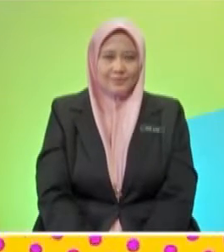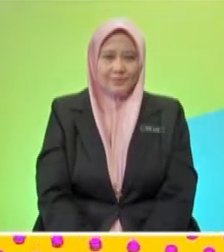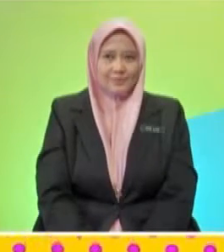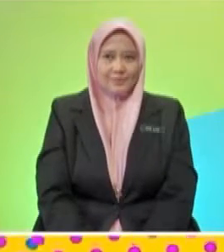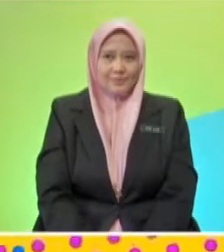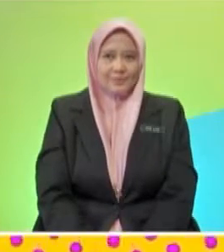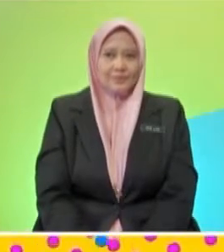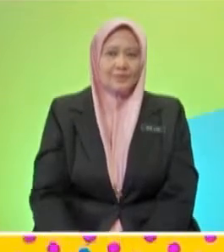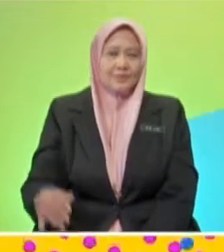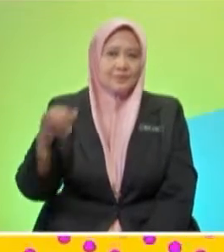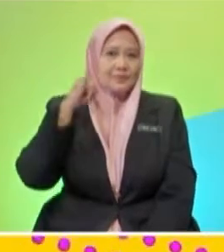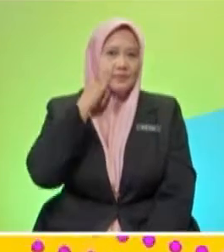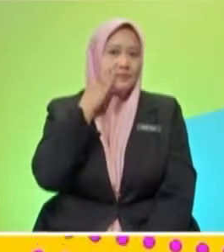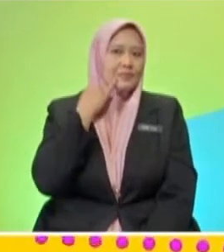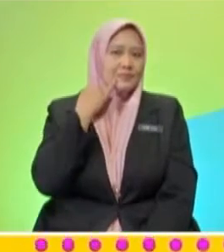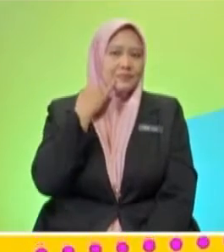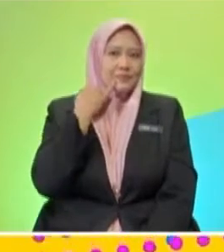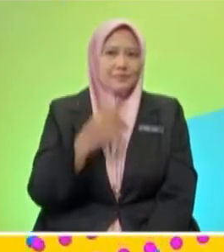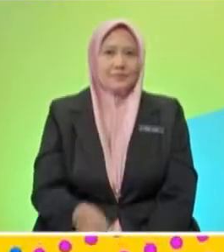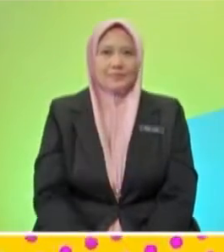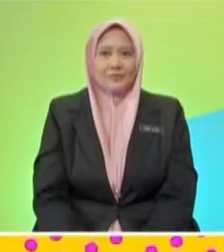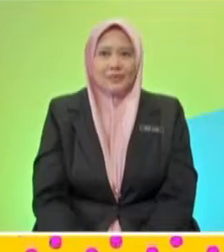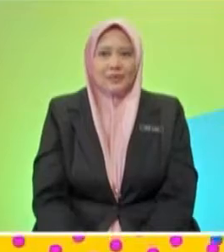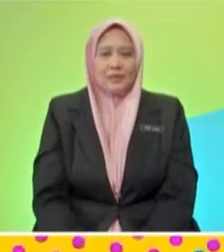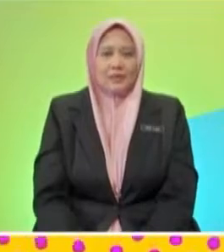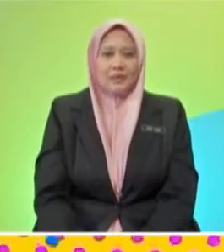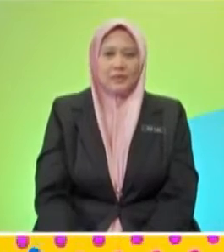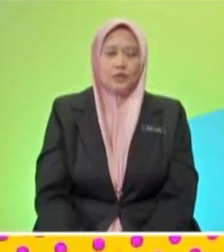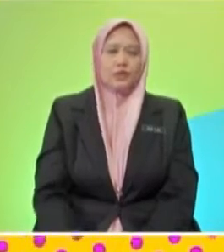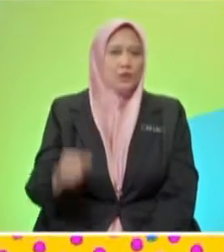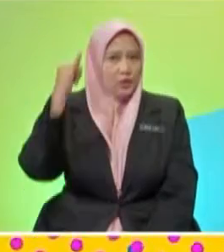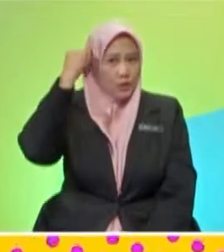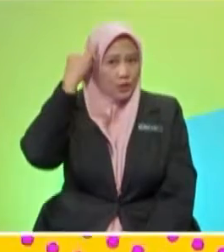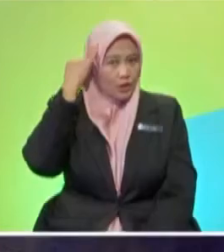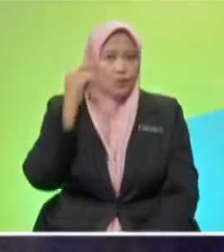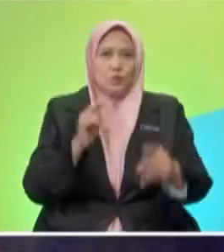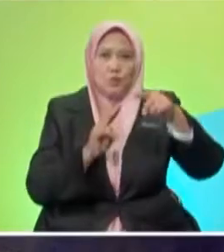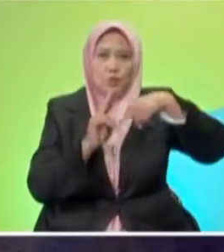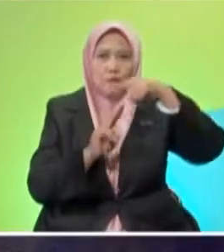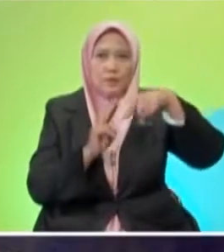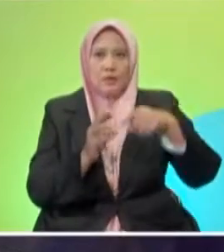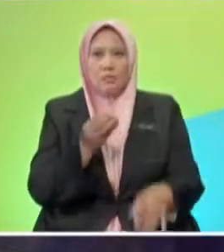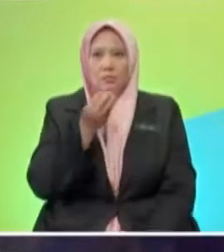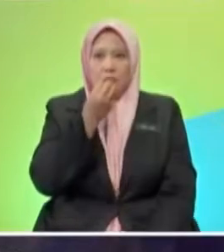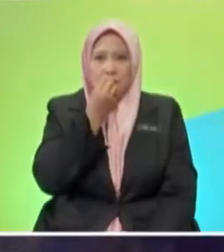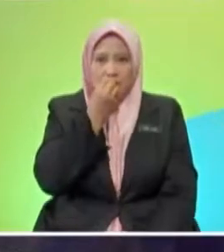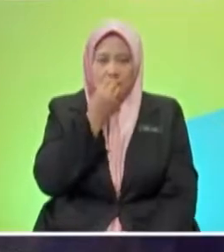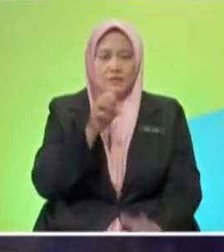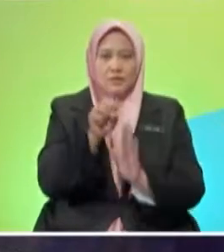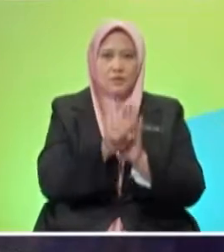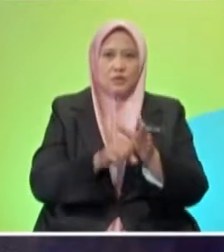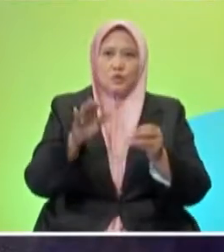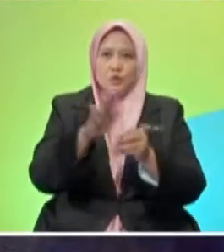makan secukupnya hasil ciri-ciri makan secukupnya hasil bijirin ngistora